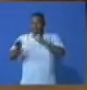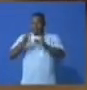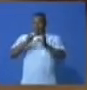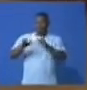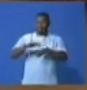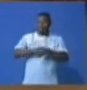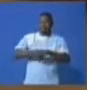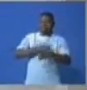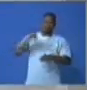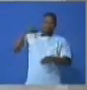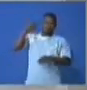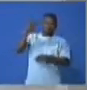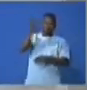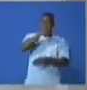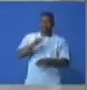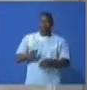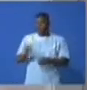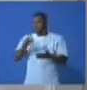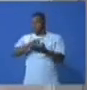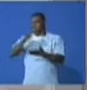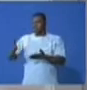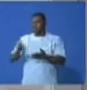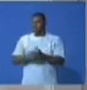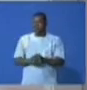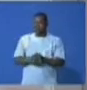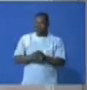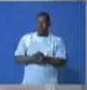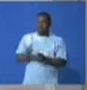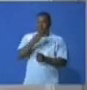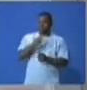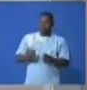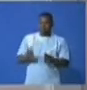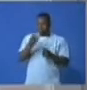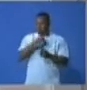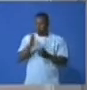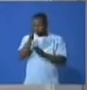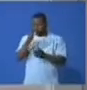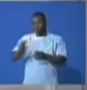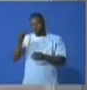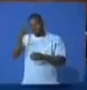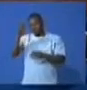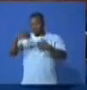les perspectives de décentralisation. Le département de Siméon Sawadogo dispose d'un